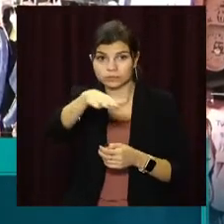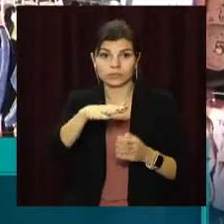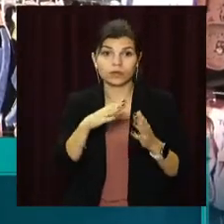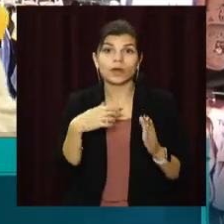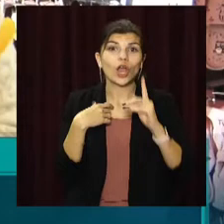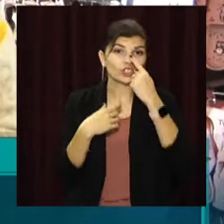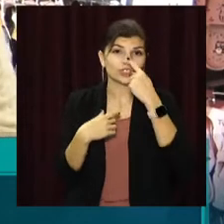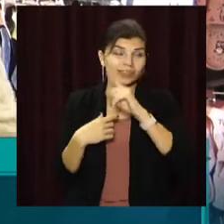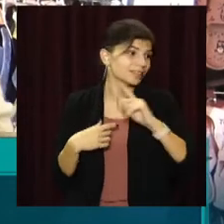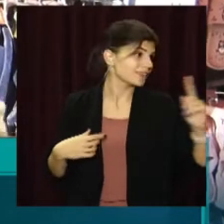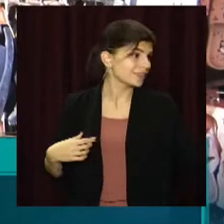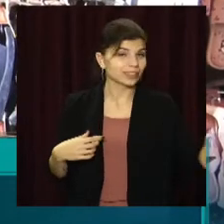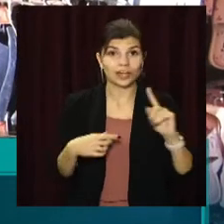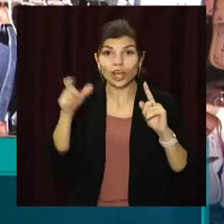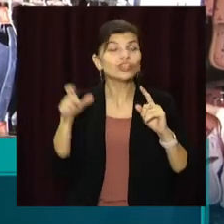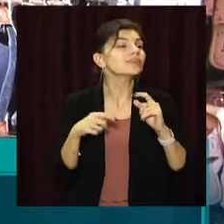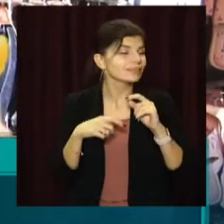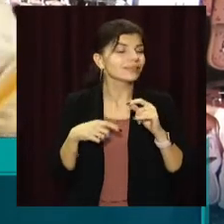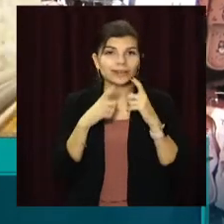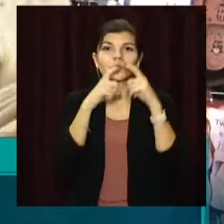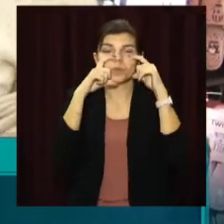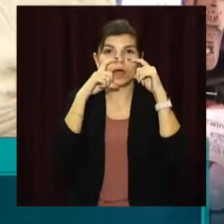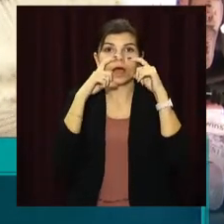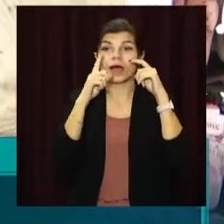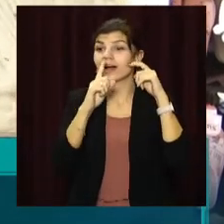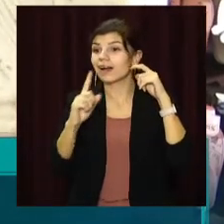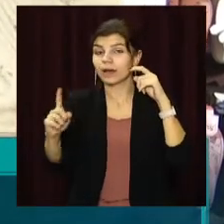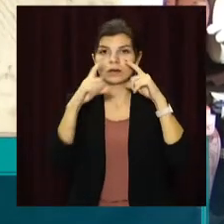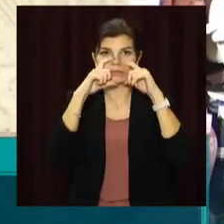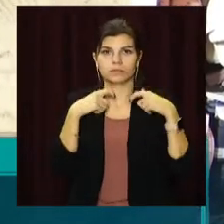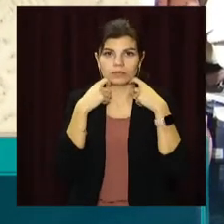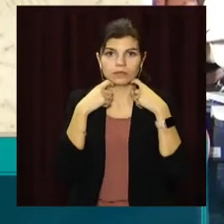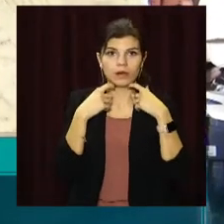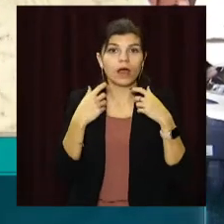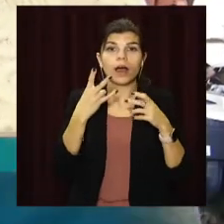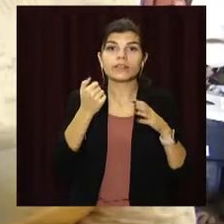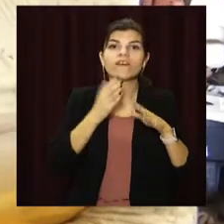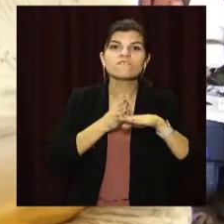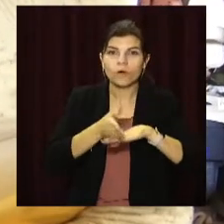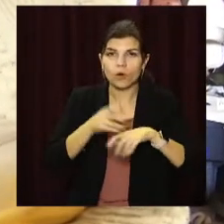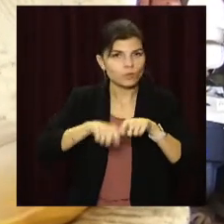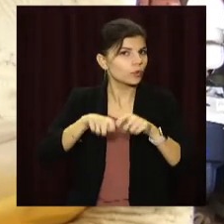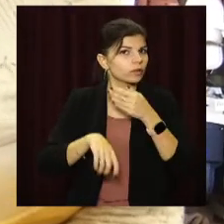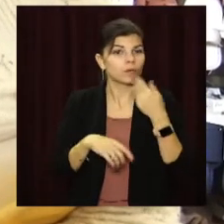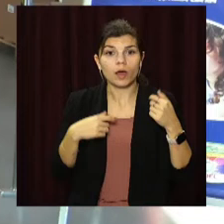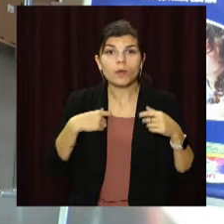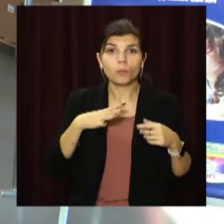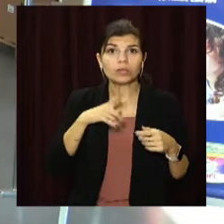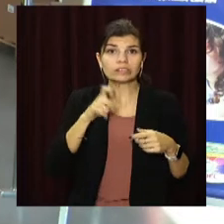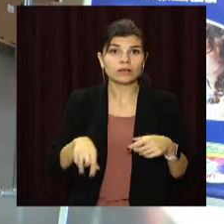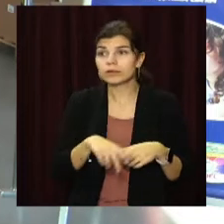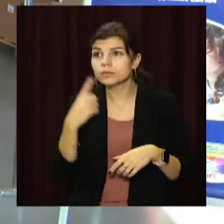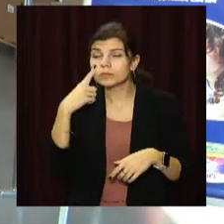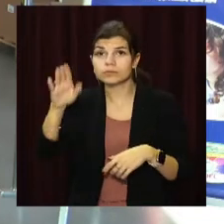Поки я туди прийшла, чоловік вже зняв маску. На вході, ну, на жаль, це не контролюється. Періодично ми ходимо по залу.